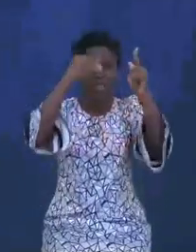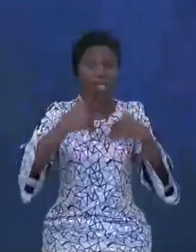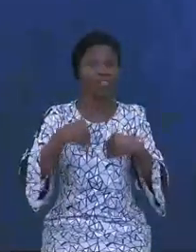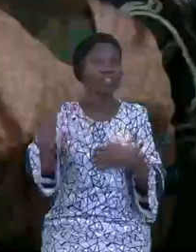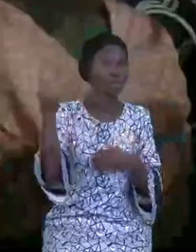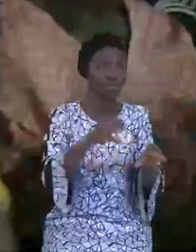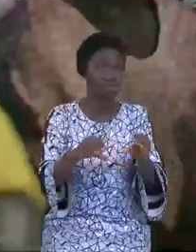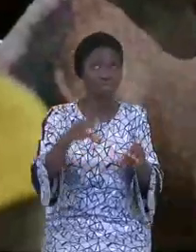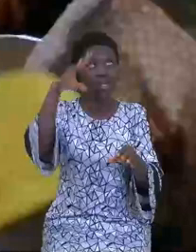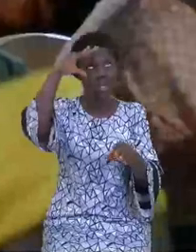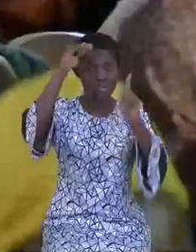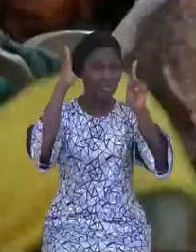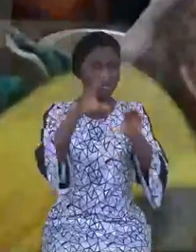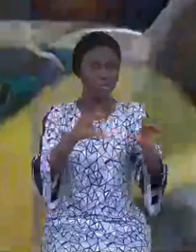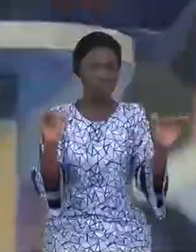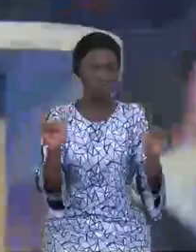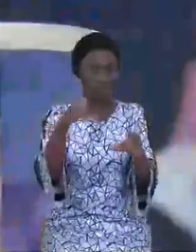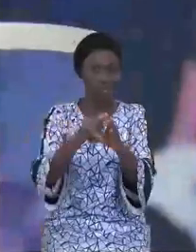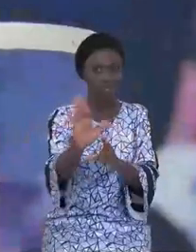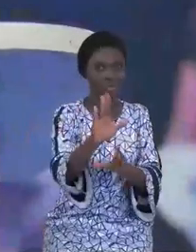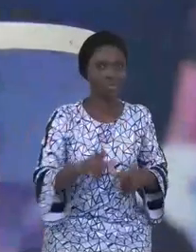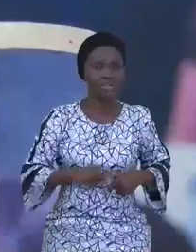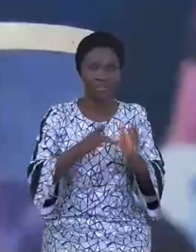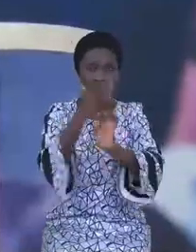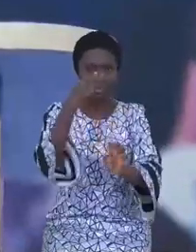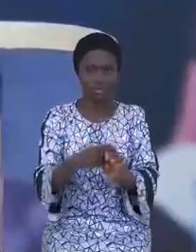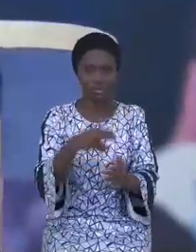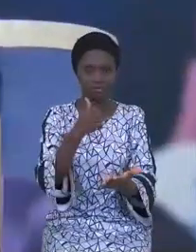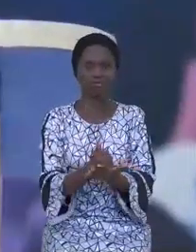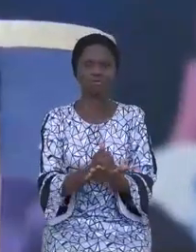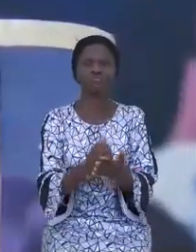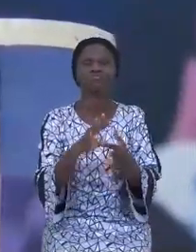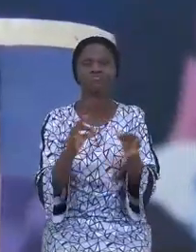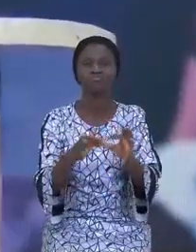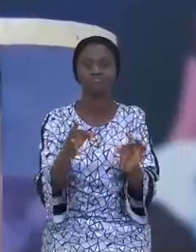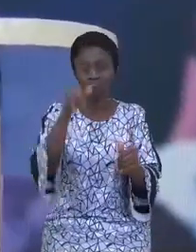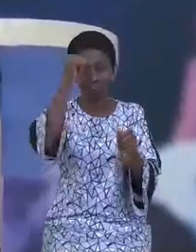vie. Tu me rappelles? Un frère.